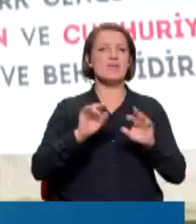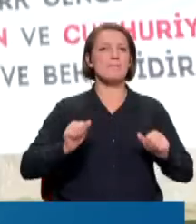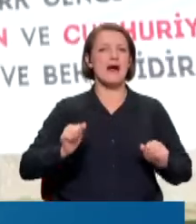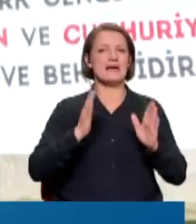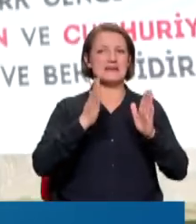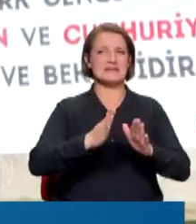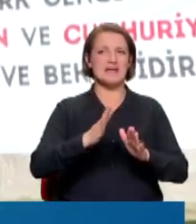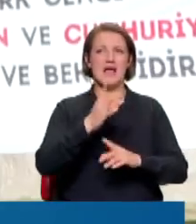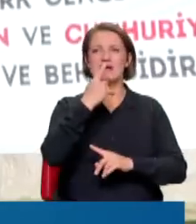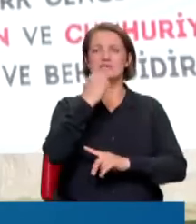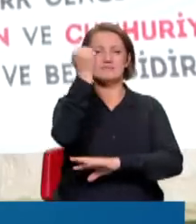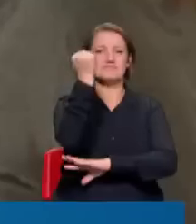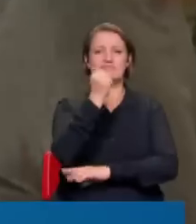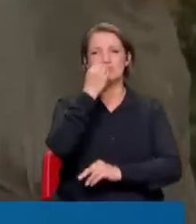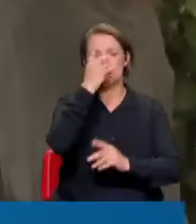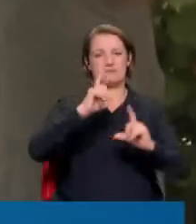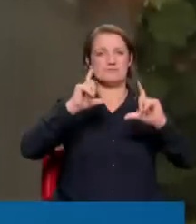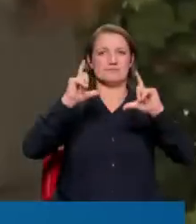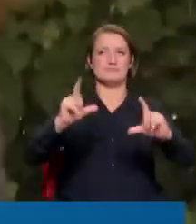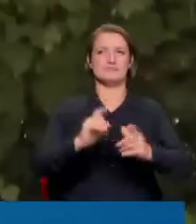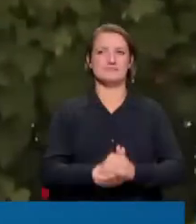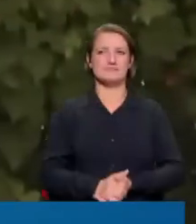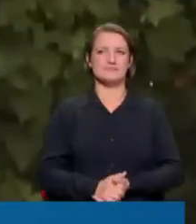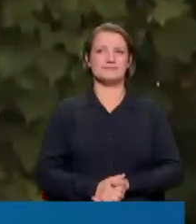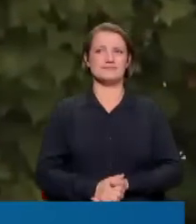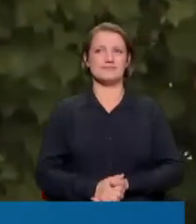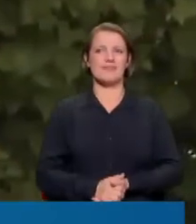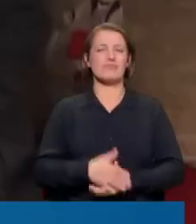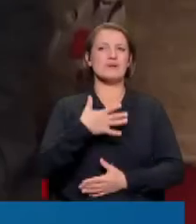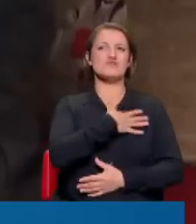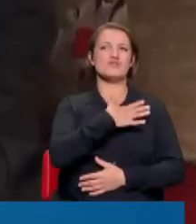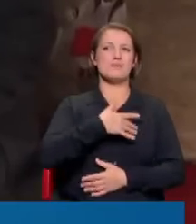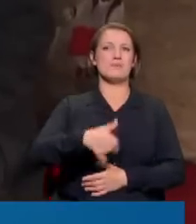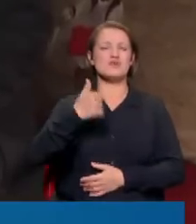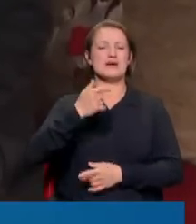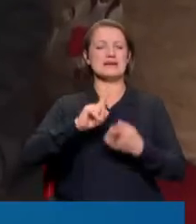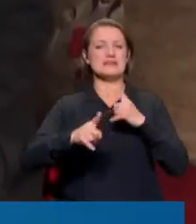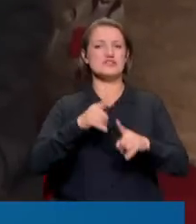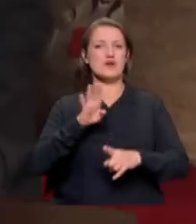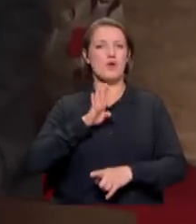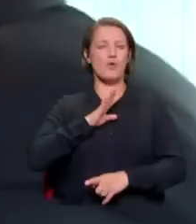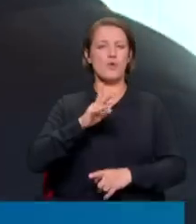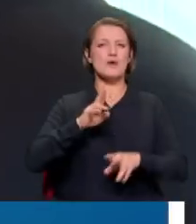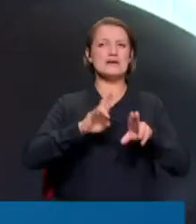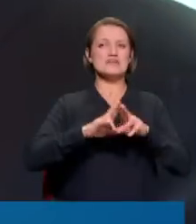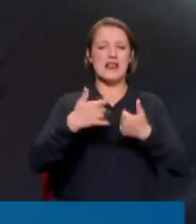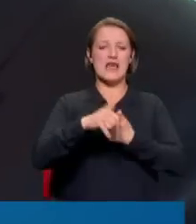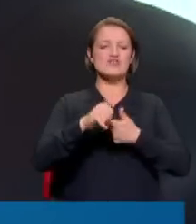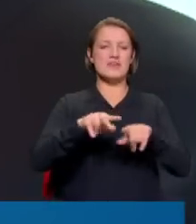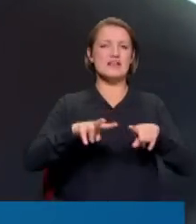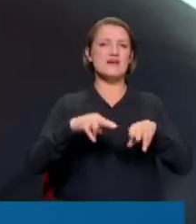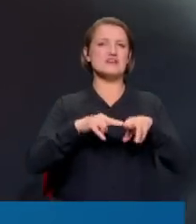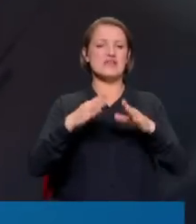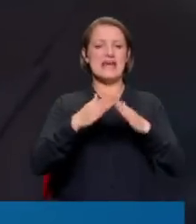neydi çenk bırakıldı Hoş geldiniz nasılsınız CHP lideri Kemal Kılıçdaroğlu da kışlalı'nın eşi nüfer